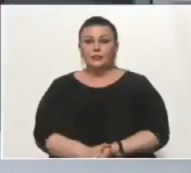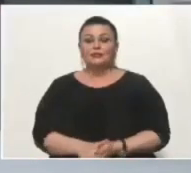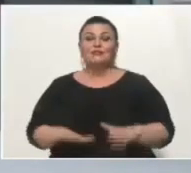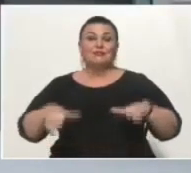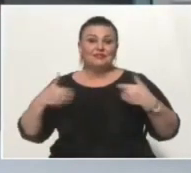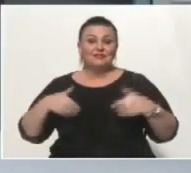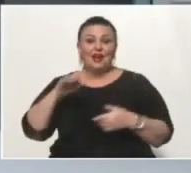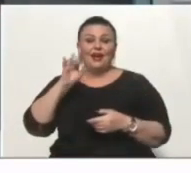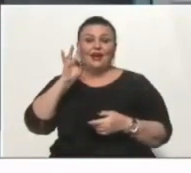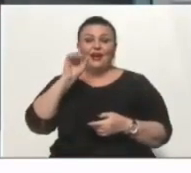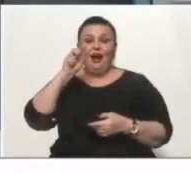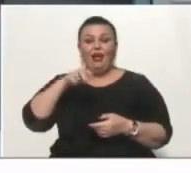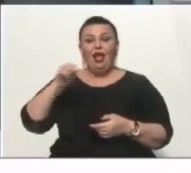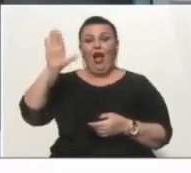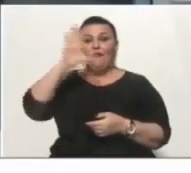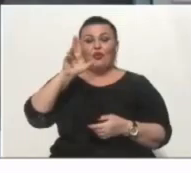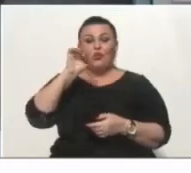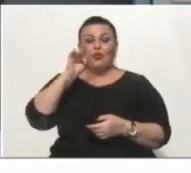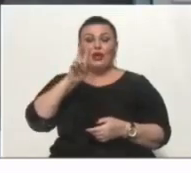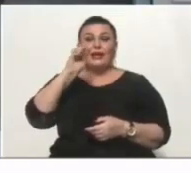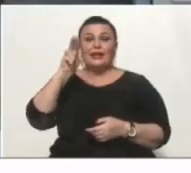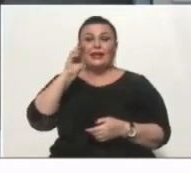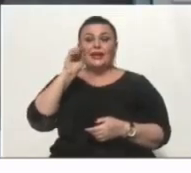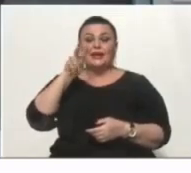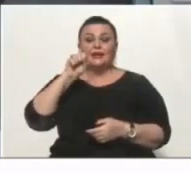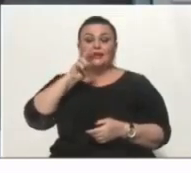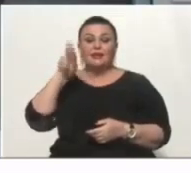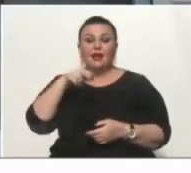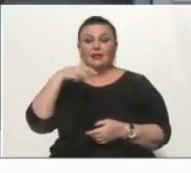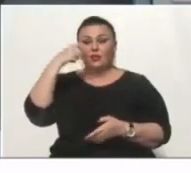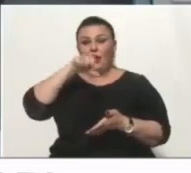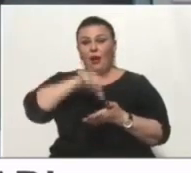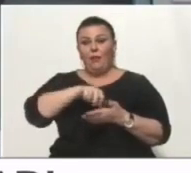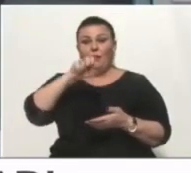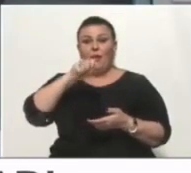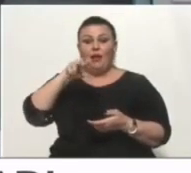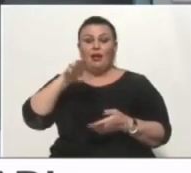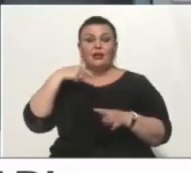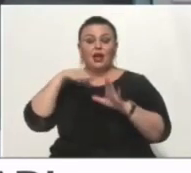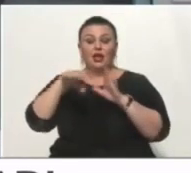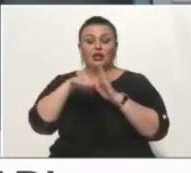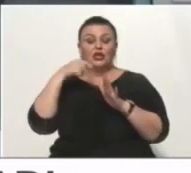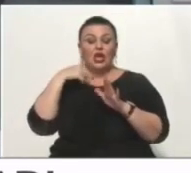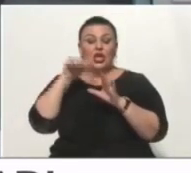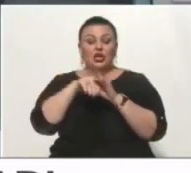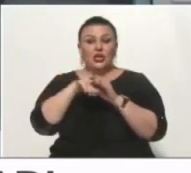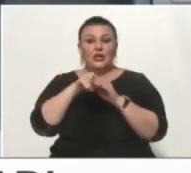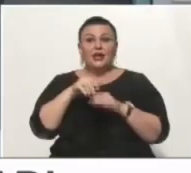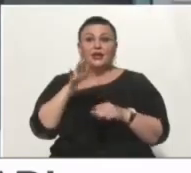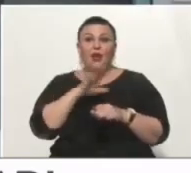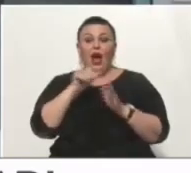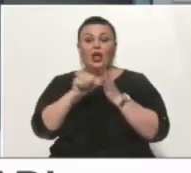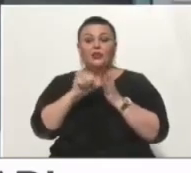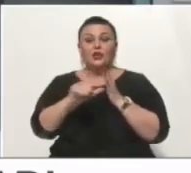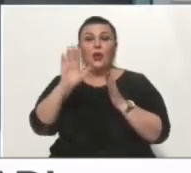Vaxtınız xeyir, Realın Avropa Bürosu xəbər verir. Niderlandın nümayəndələr palatası seçkilərinə səs verən 70 yaşdan yuxarı